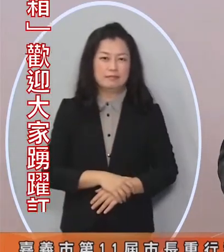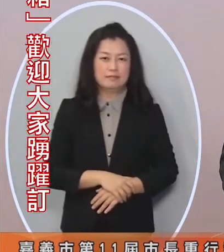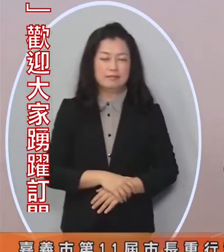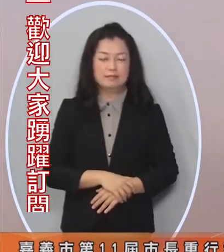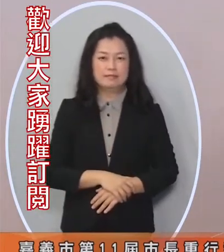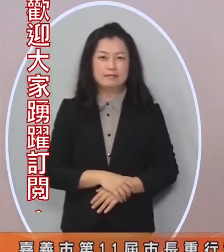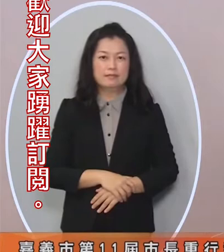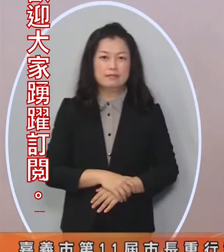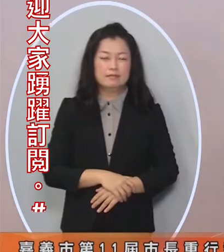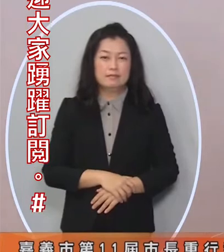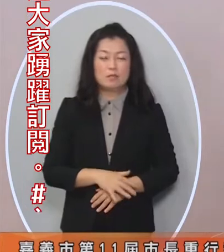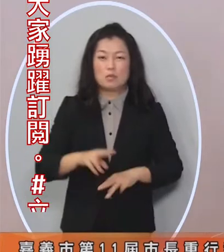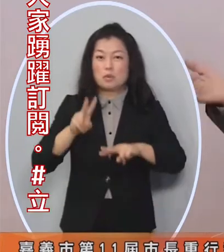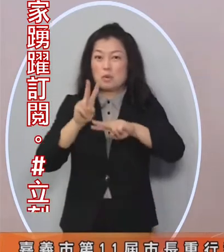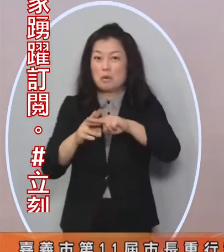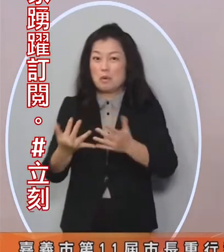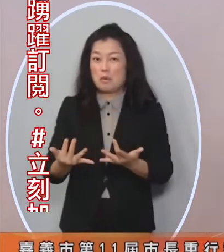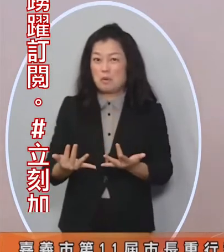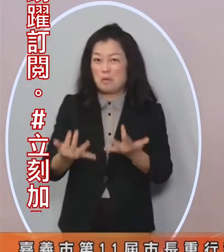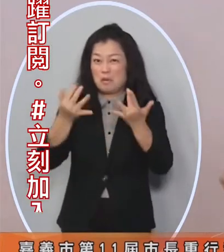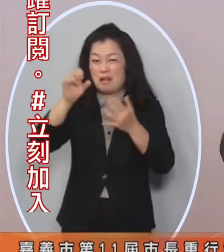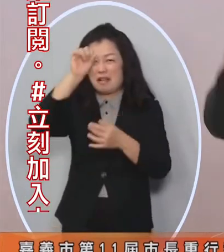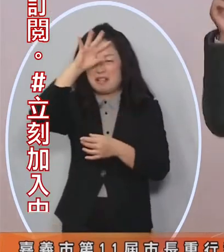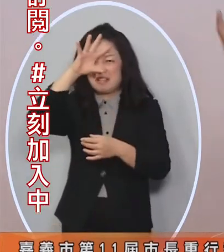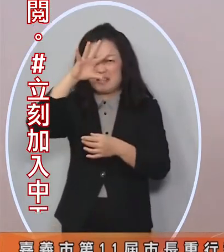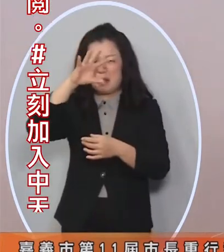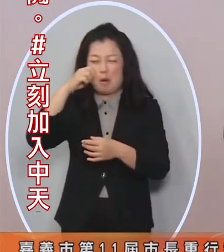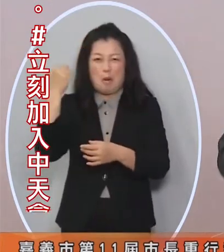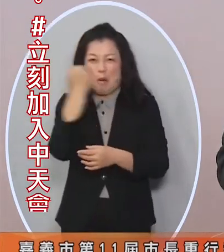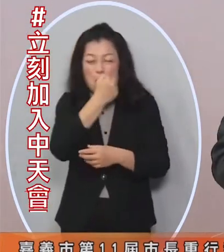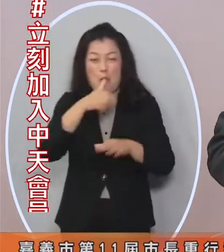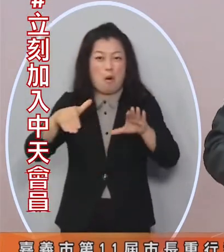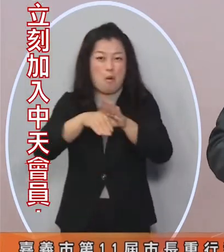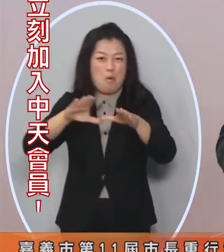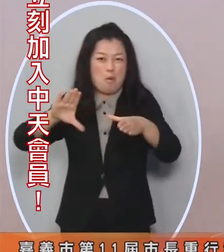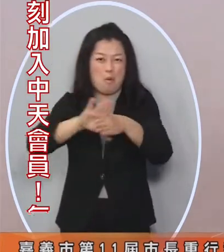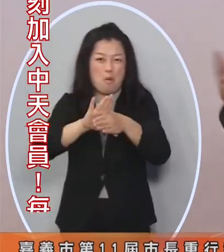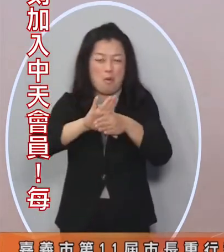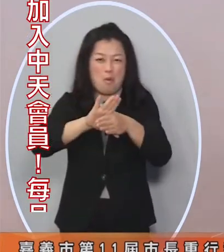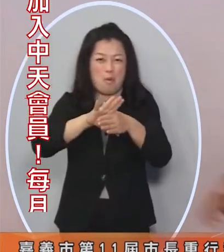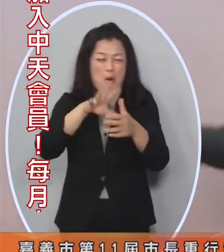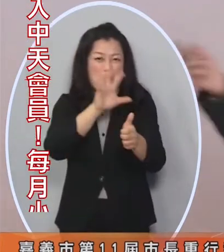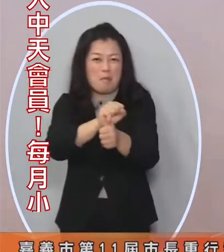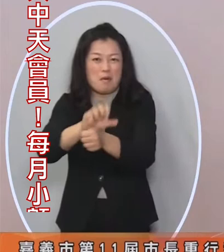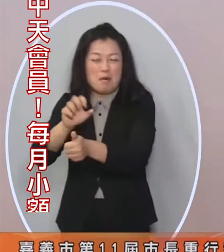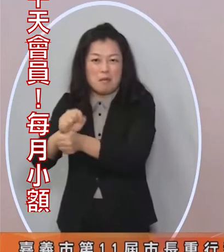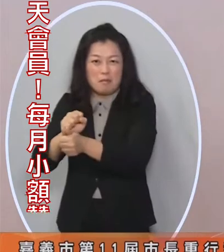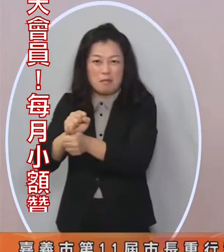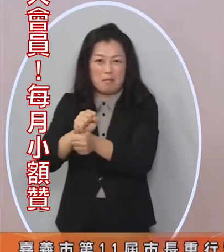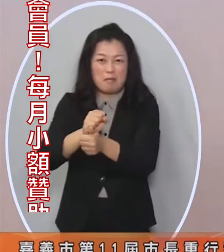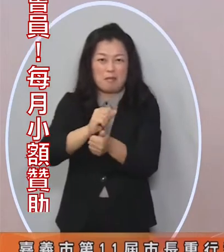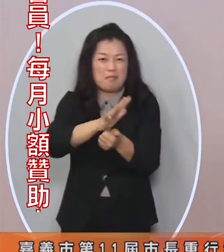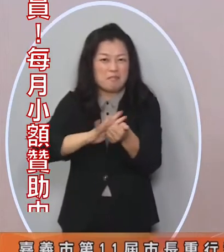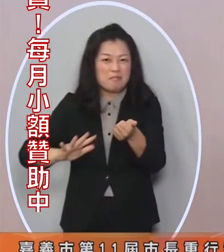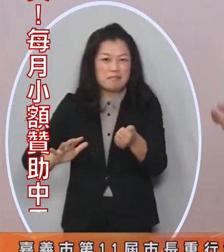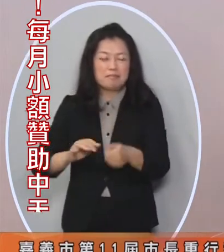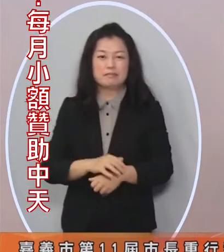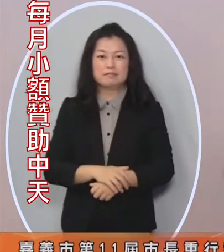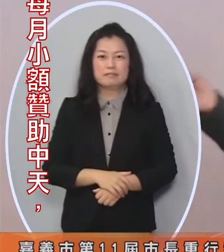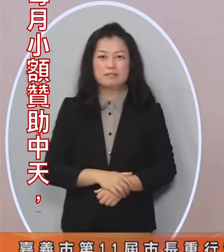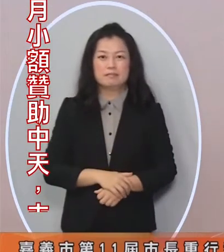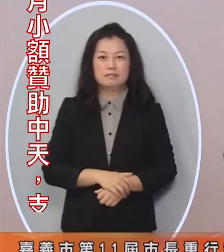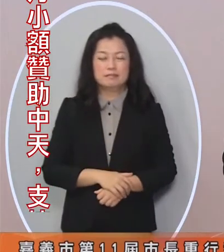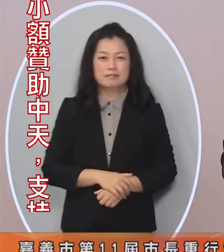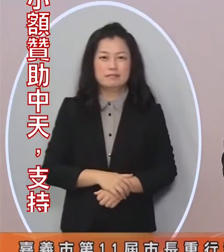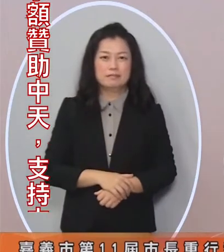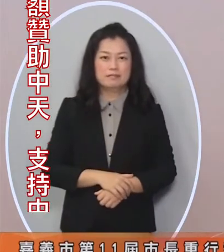统一较好。共产党的啥物文化大革命啊，讲一寡鬼啊话，善因拢来电鬼话啦，吼、哦，震